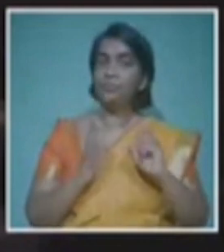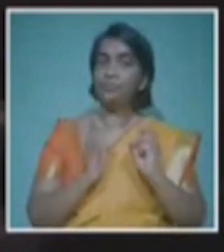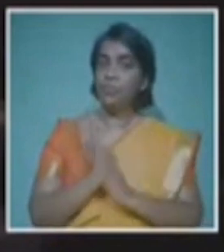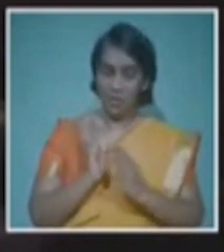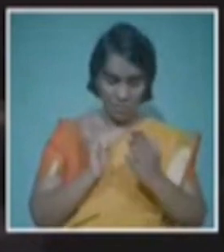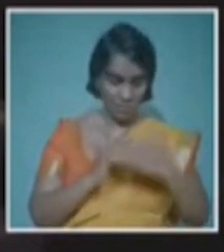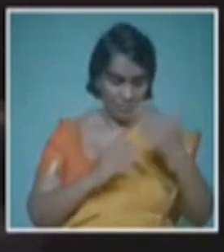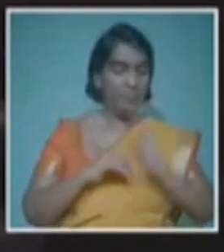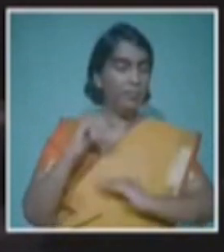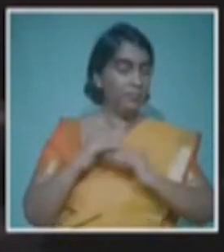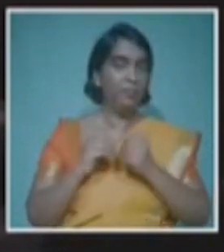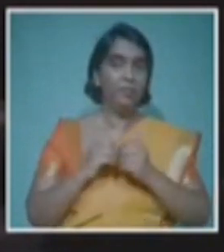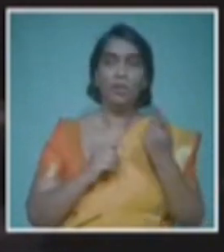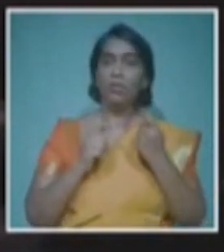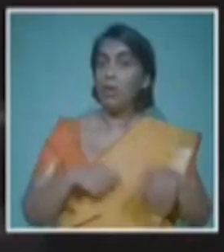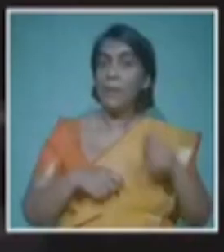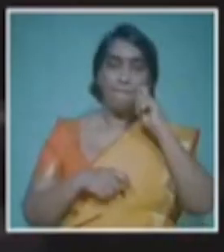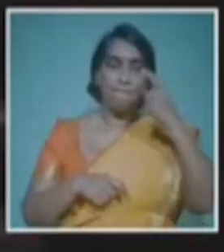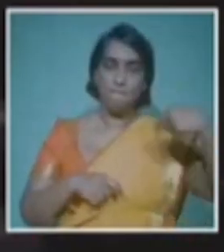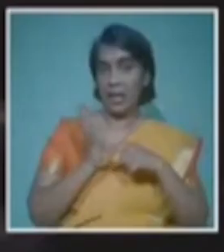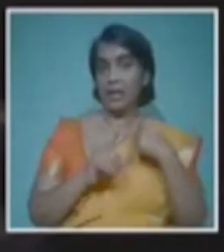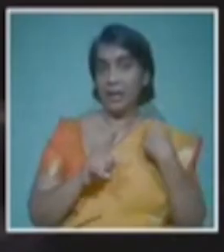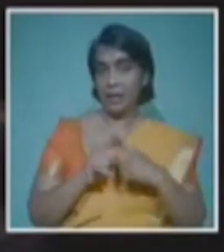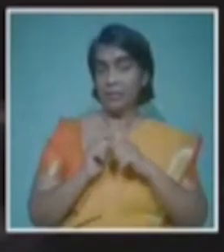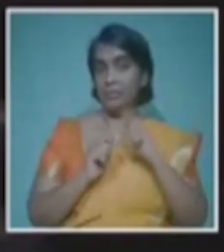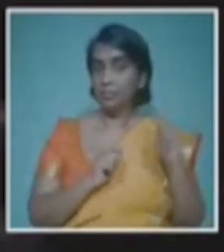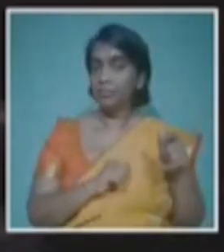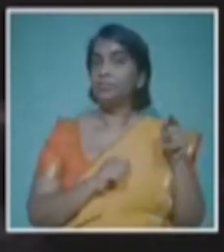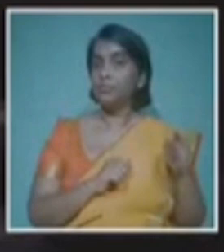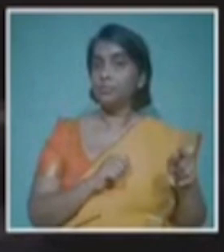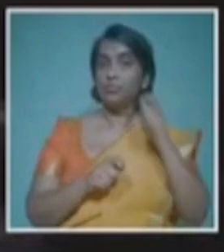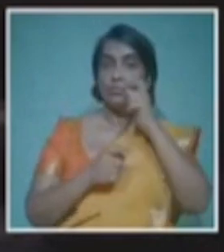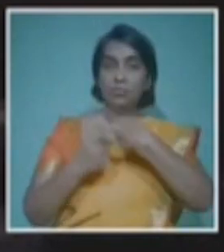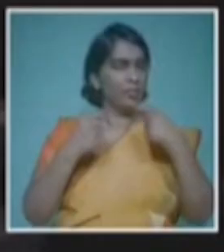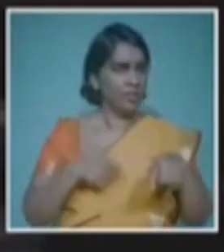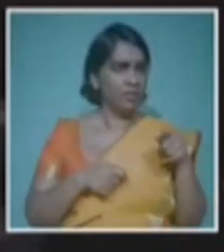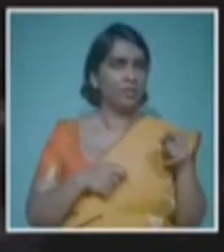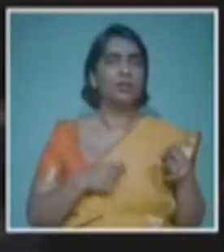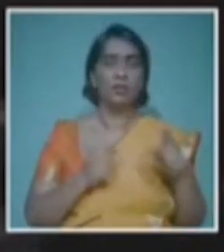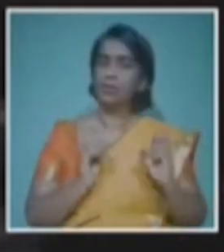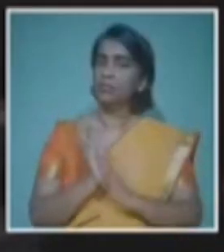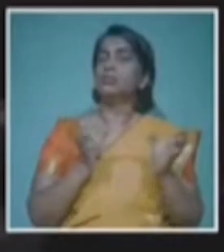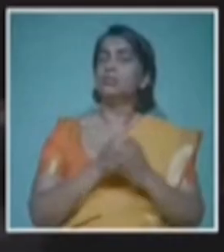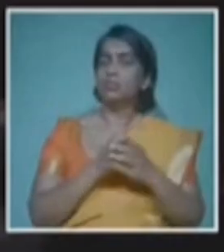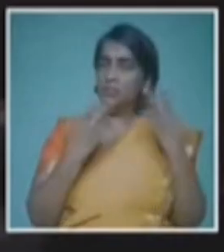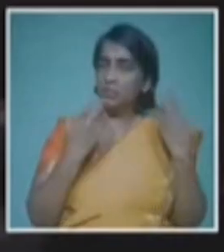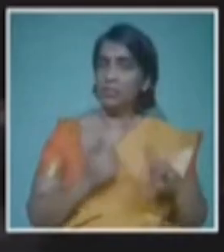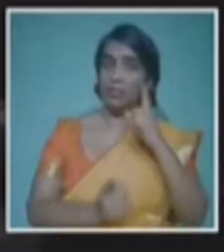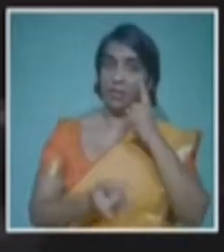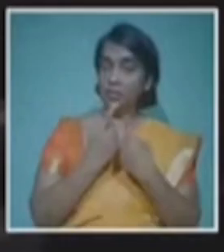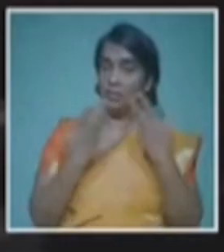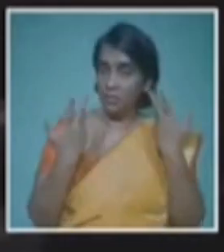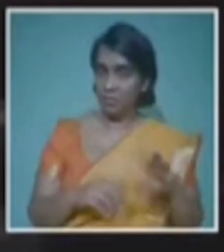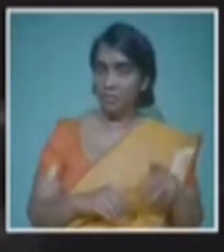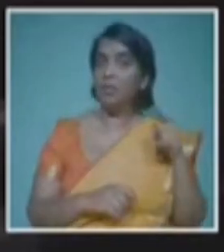මේ ක්‍රියාකාරීත්වයට මුදල් වැය වෙන්නේ මහජන බදු මුදල් වලින්. එතකොට එහෙම මහජන මුදල් වැය කරලා කමිටුපත් කරලා පරීක්ෂණයක්